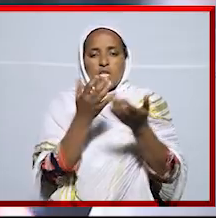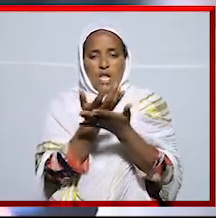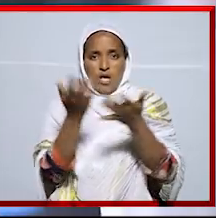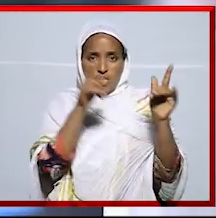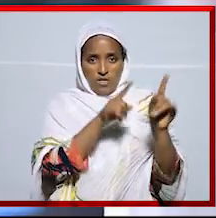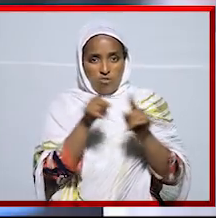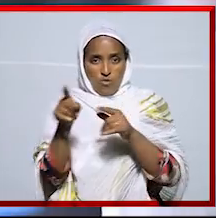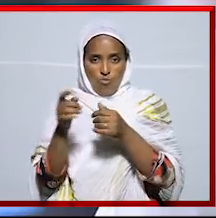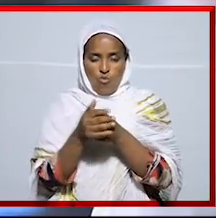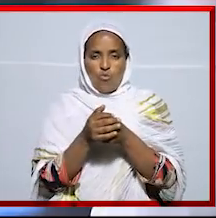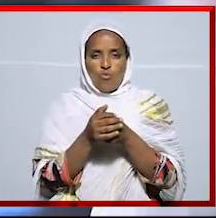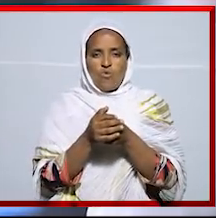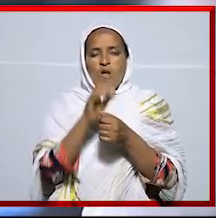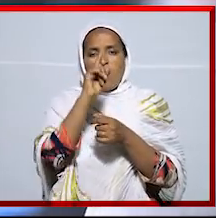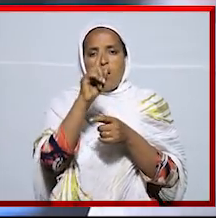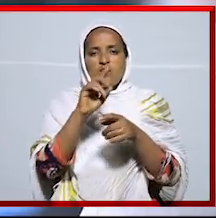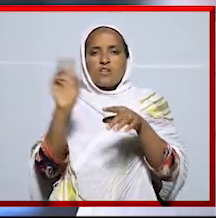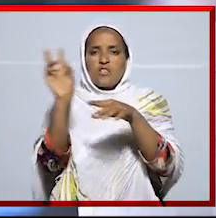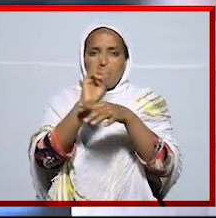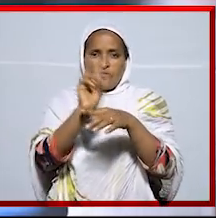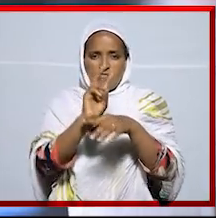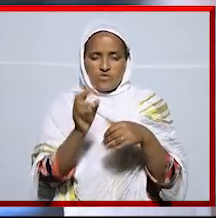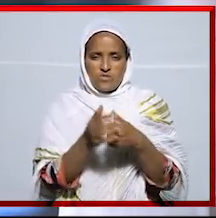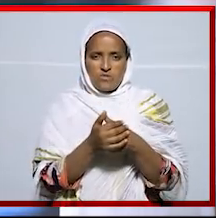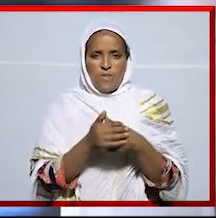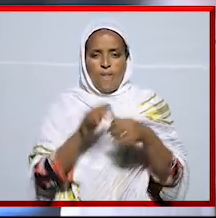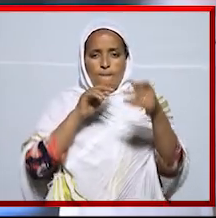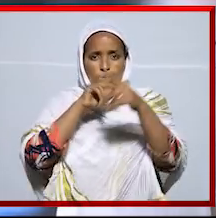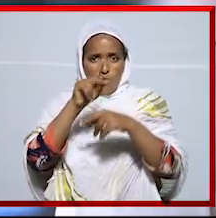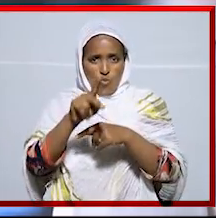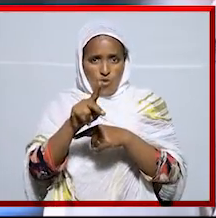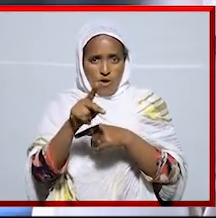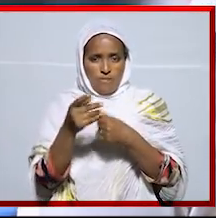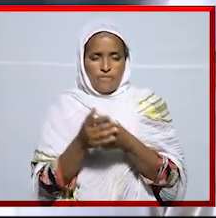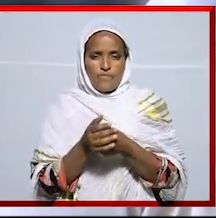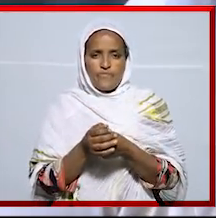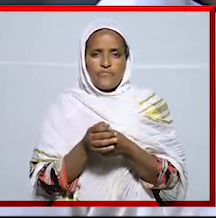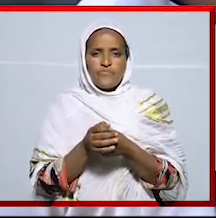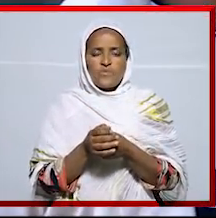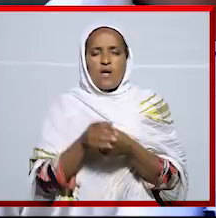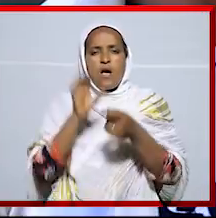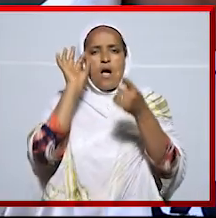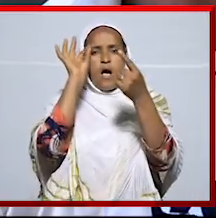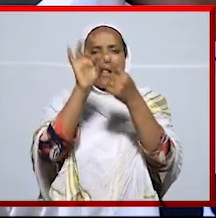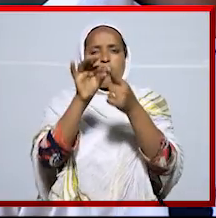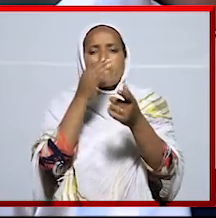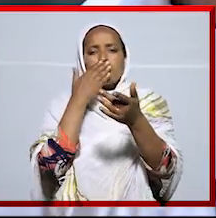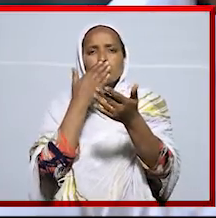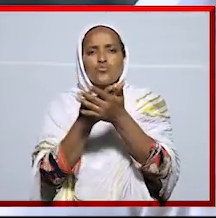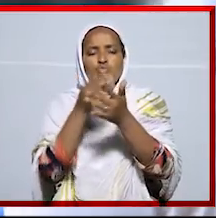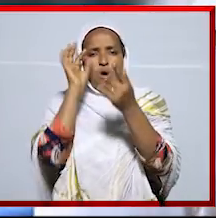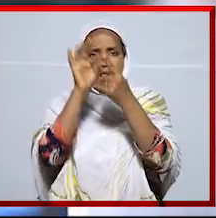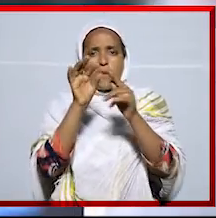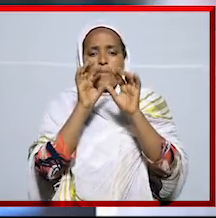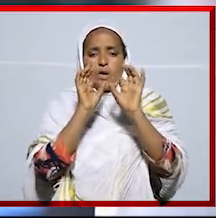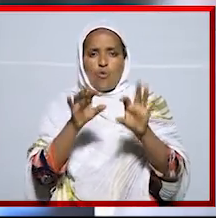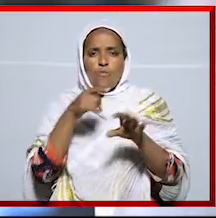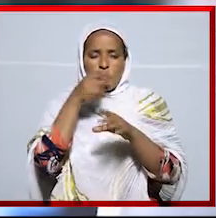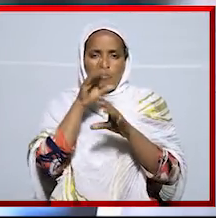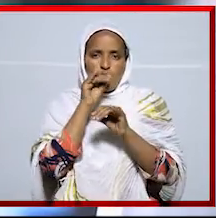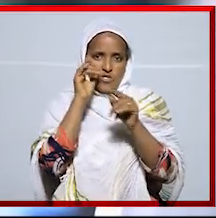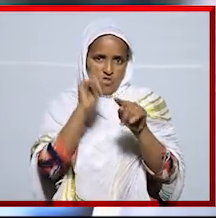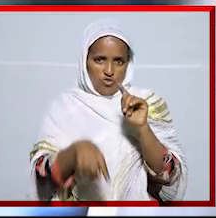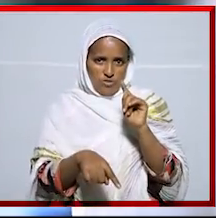ገንዘብ የፈሰሰበት አንድ የቲቪ ፕሮግራም ዓላማው ጥሩ ዓላማ የለውም ብዬ